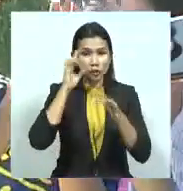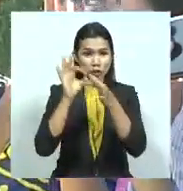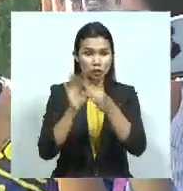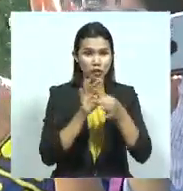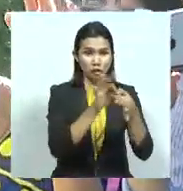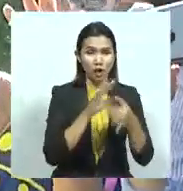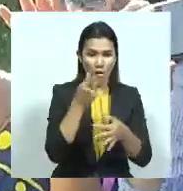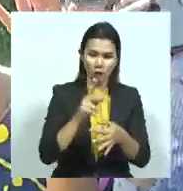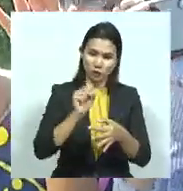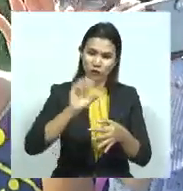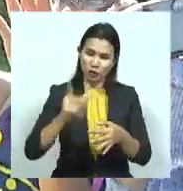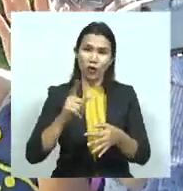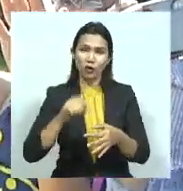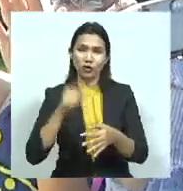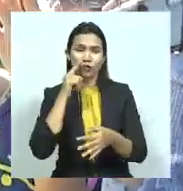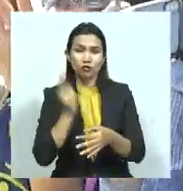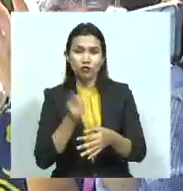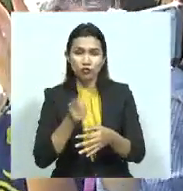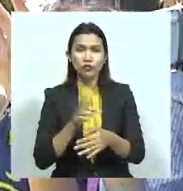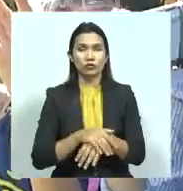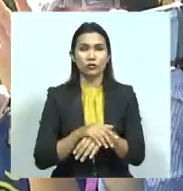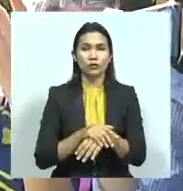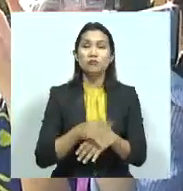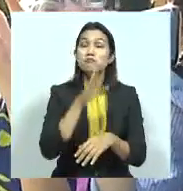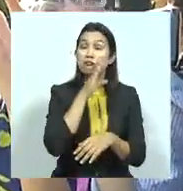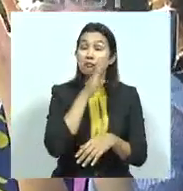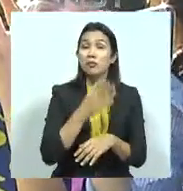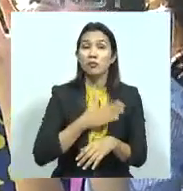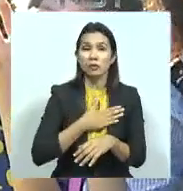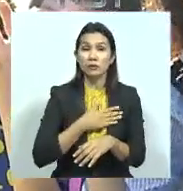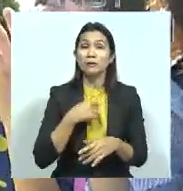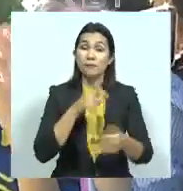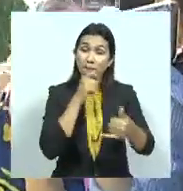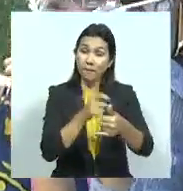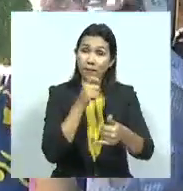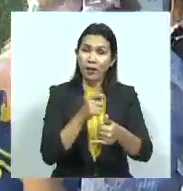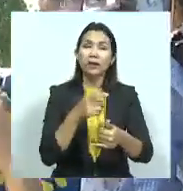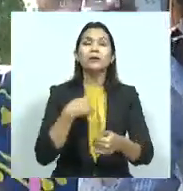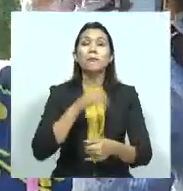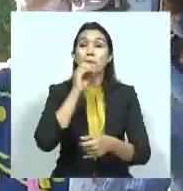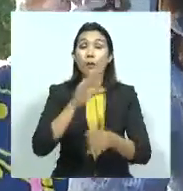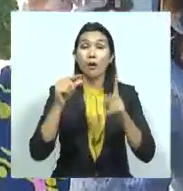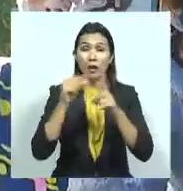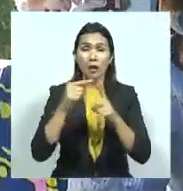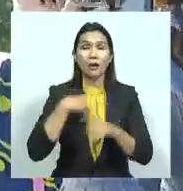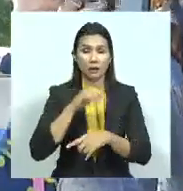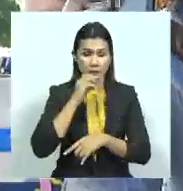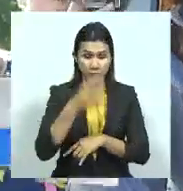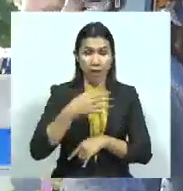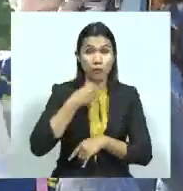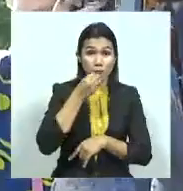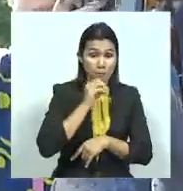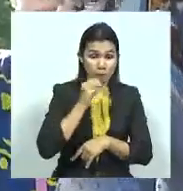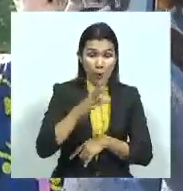ที่ถามว่ามีถ้าผมจะให้สัมภาษณ์หรืออะไรเนี่ยผมก็จะพูดกับสื่อมวลชนเป็นส่วนให